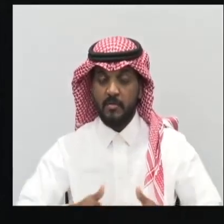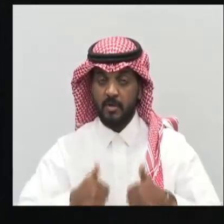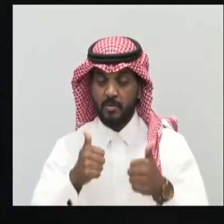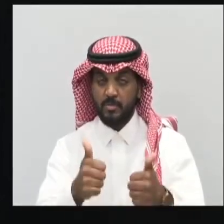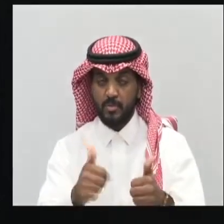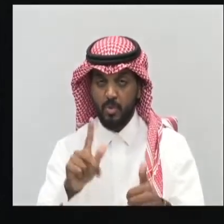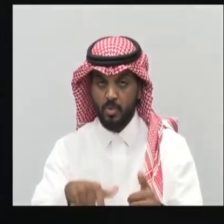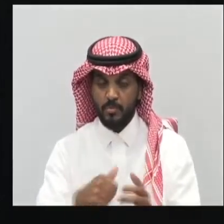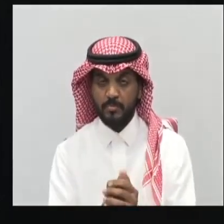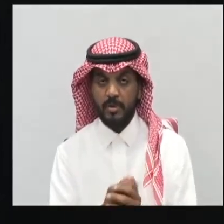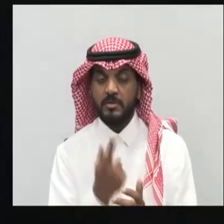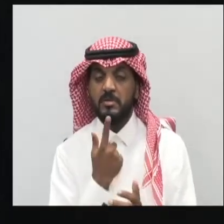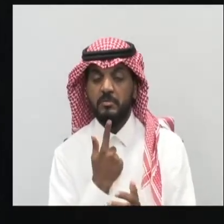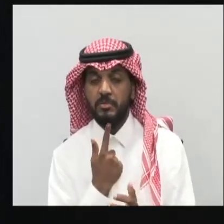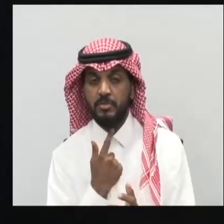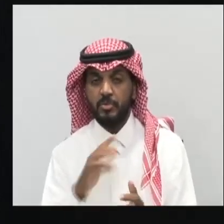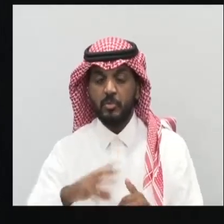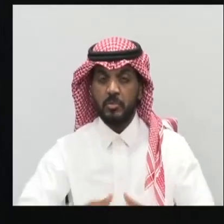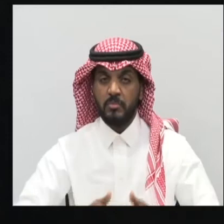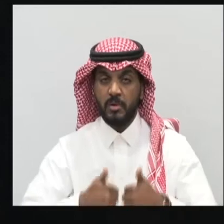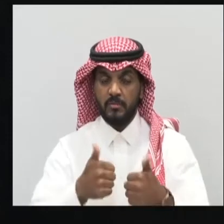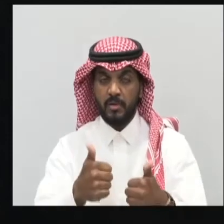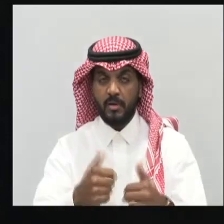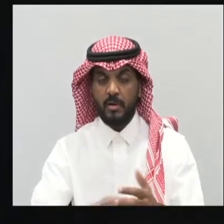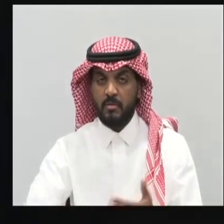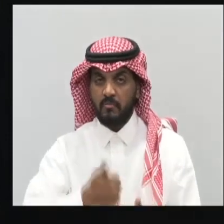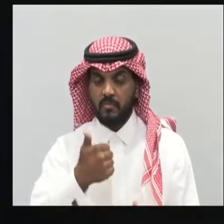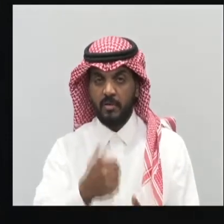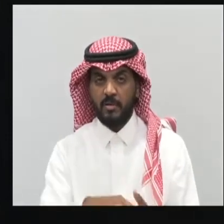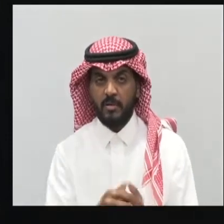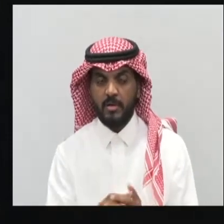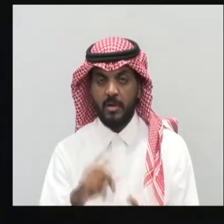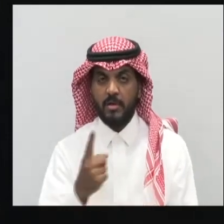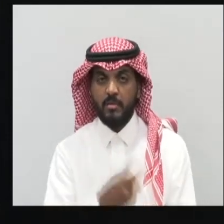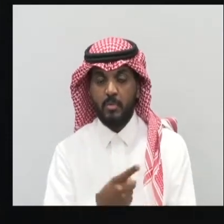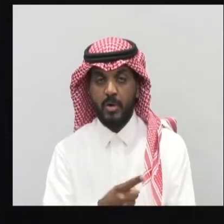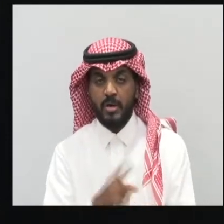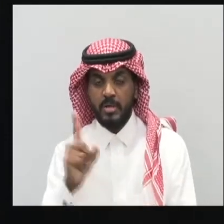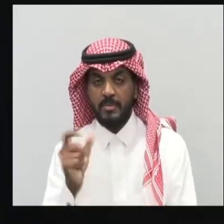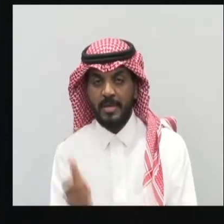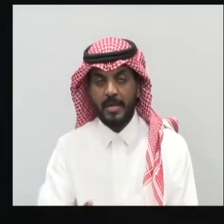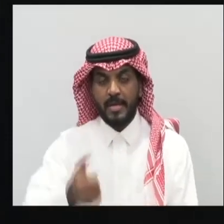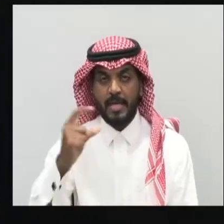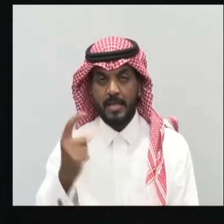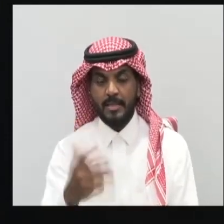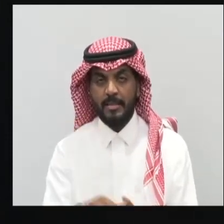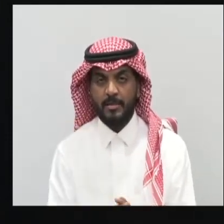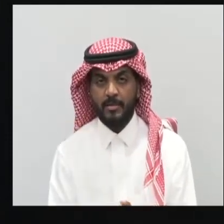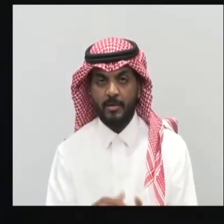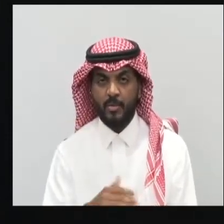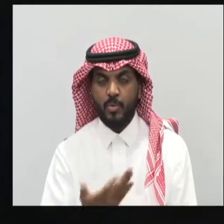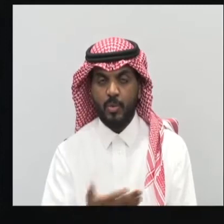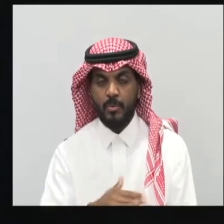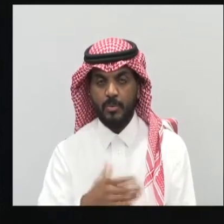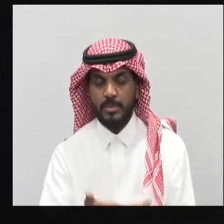حالكم اليوم؟ أتمنى أن تكونوا دوما بأفضل حال. أنا المعلمة رنات عبد الرحمن الطعيمي